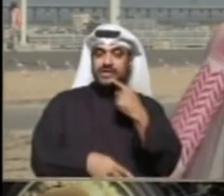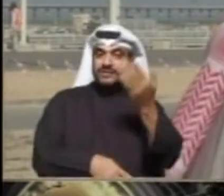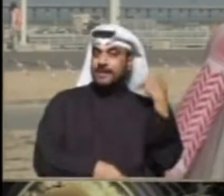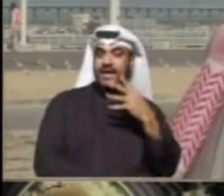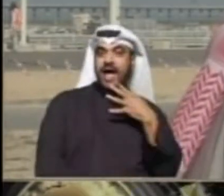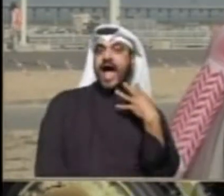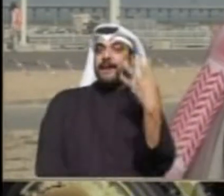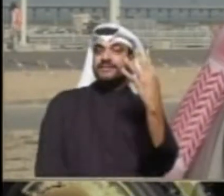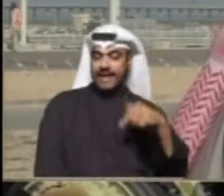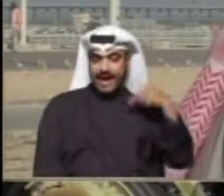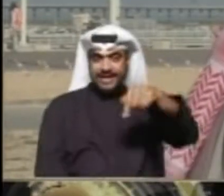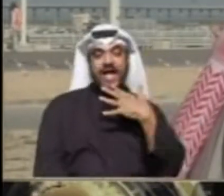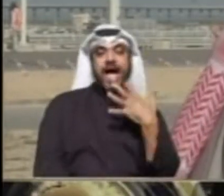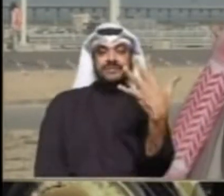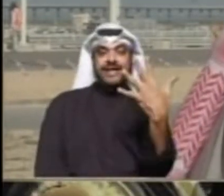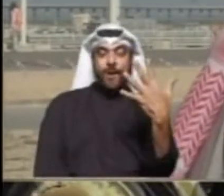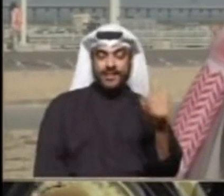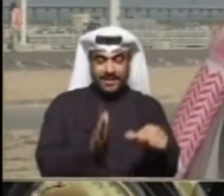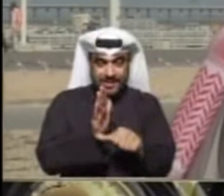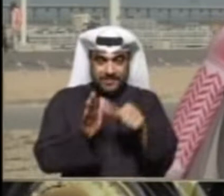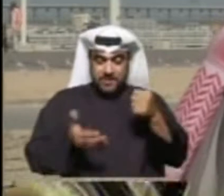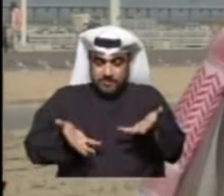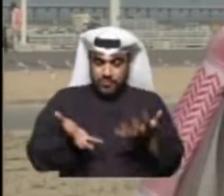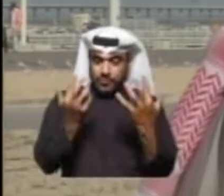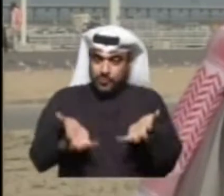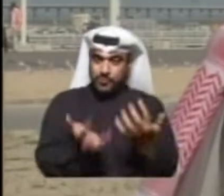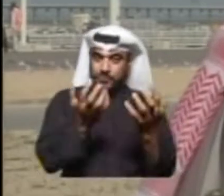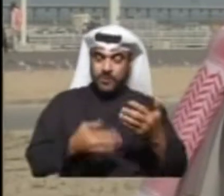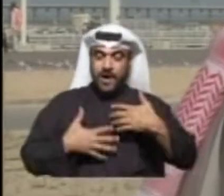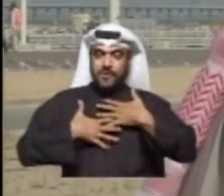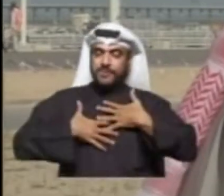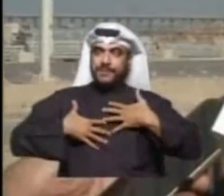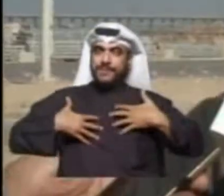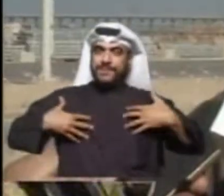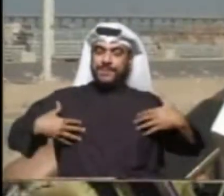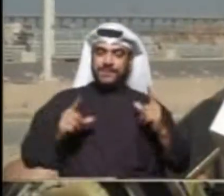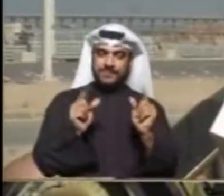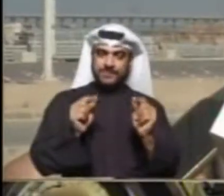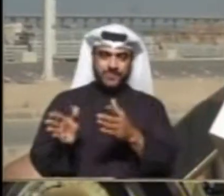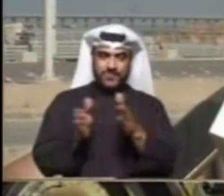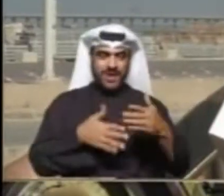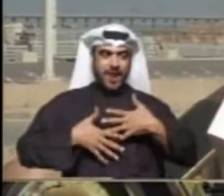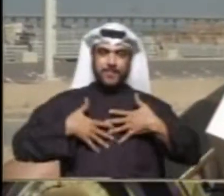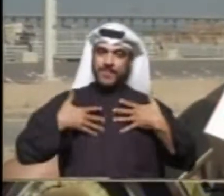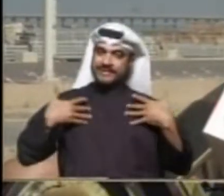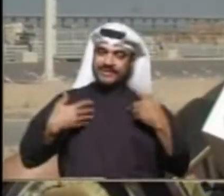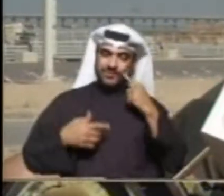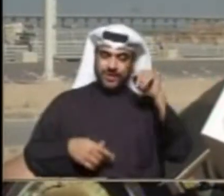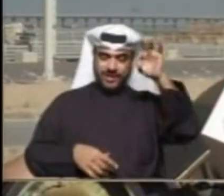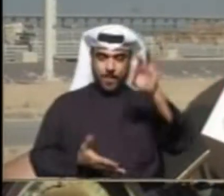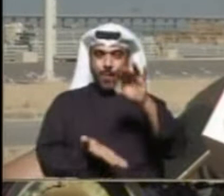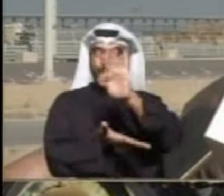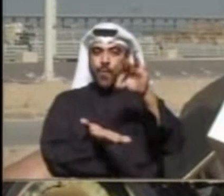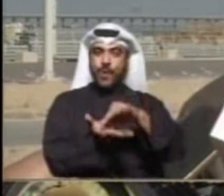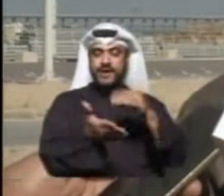2014 وشهدته من بداية الحفر والآن أرى مكتمل، فعلا شعور لا يوصف. سعداء بأن نكون في يعني